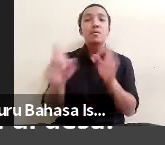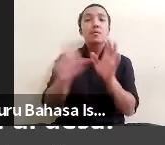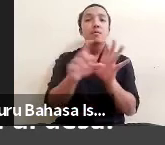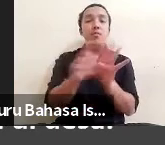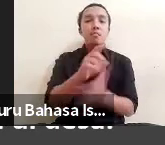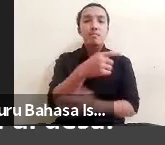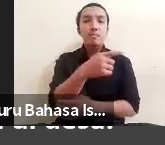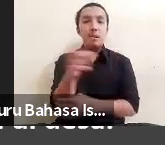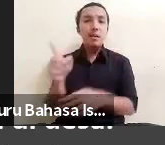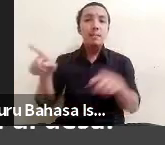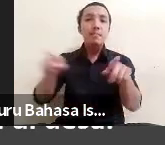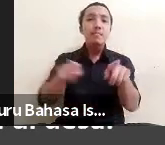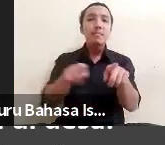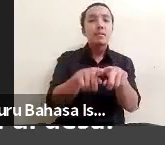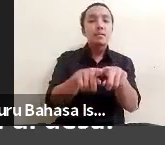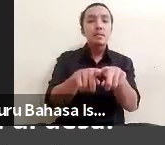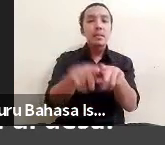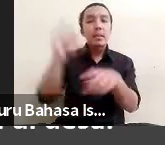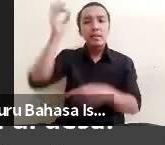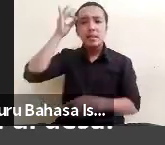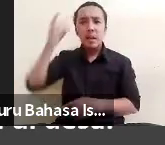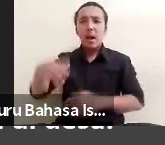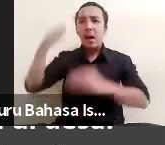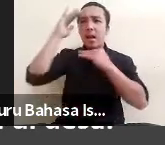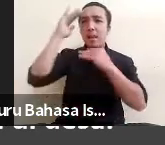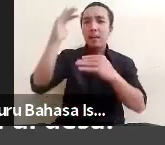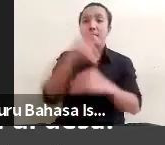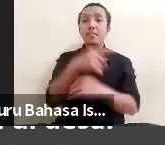mendampingi desa, harapannya mereka bisa juga